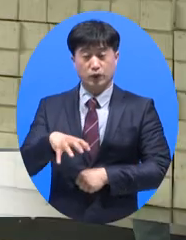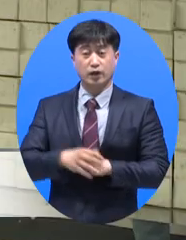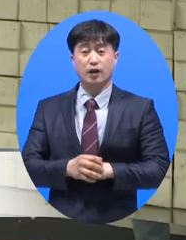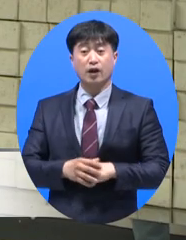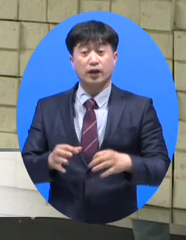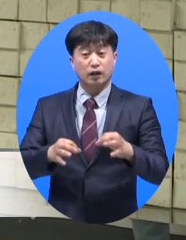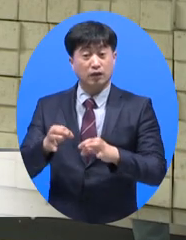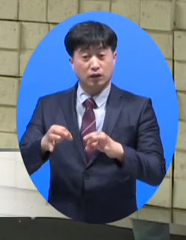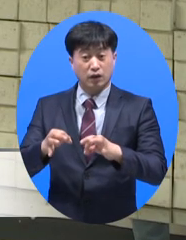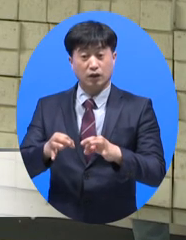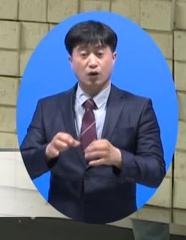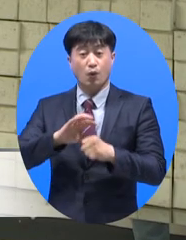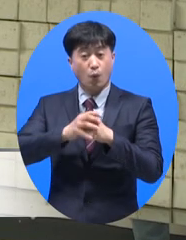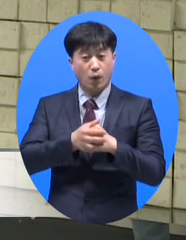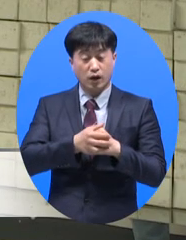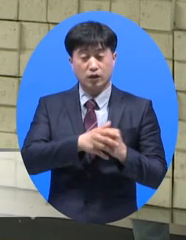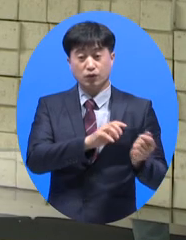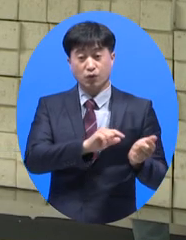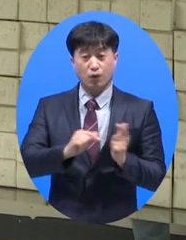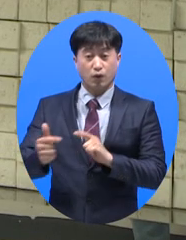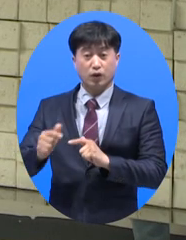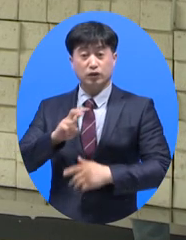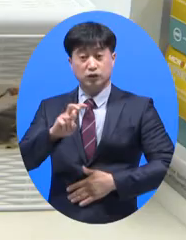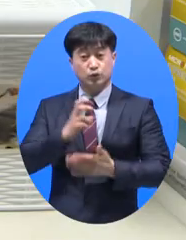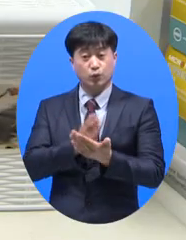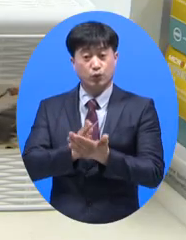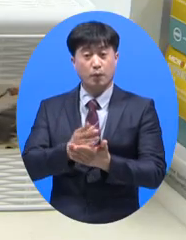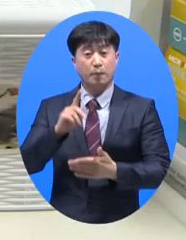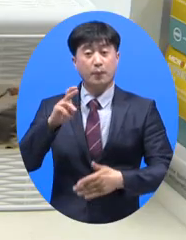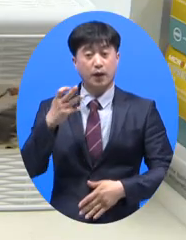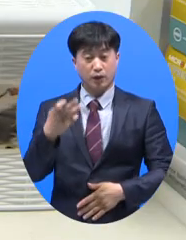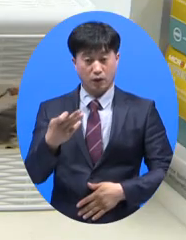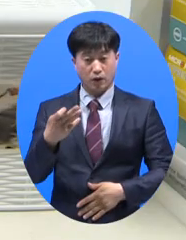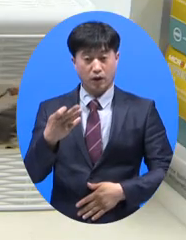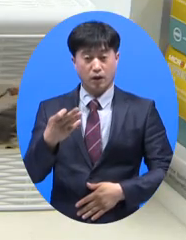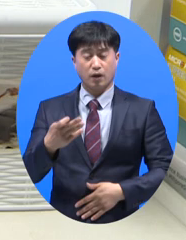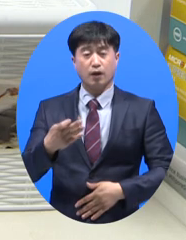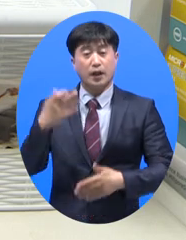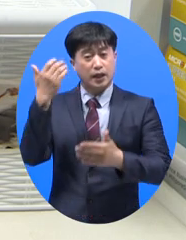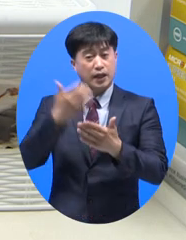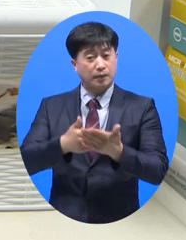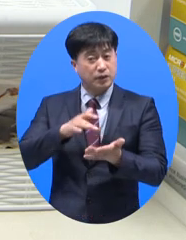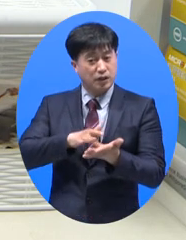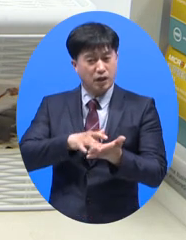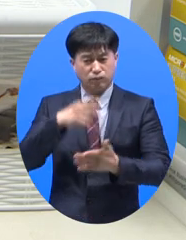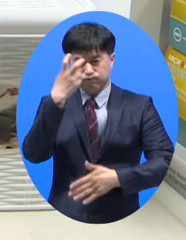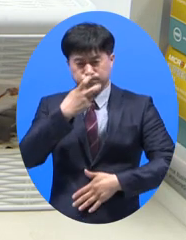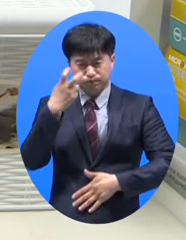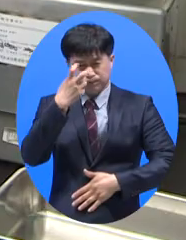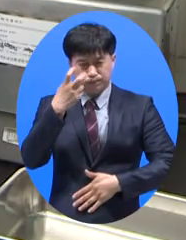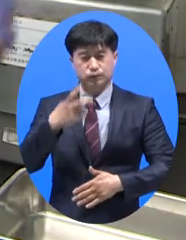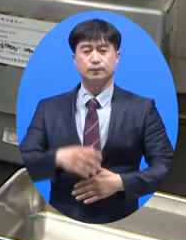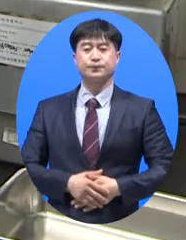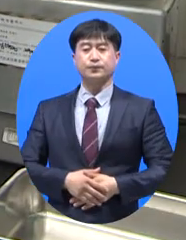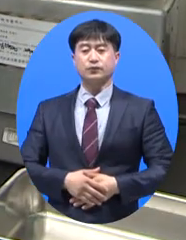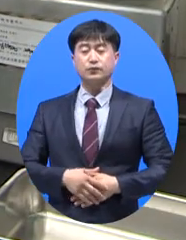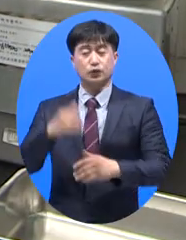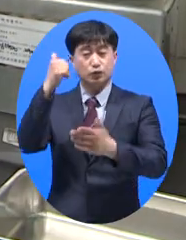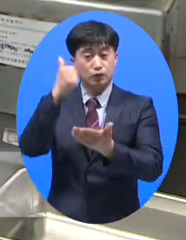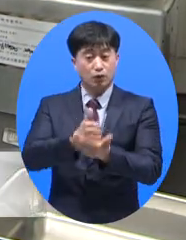온라인이나 대형마트에서 유통된 과일류 등 20품목 114건에 대해 잔류농약 함량을